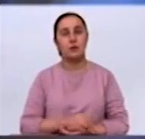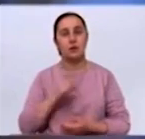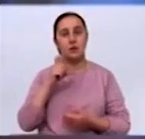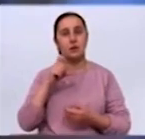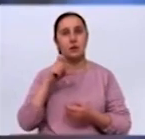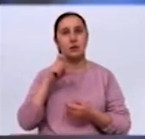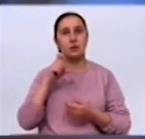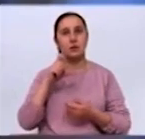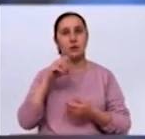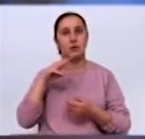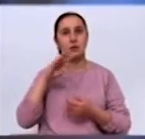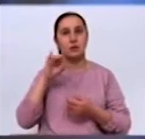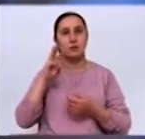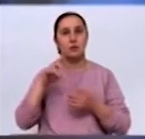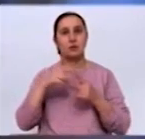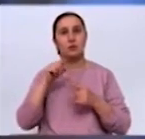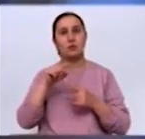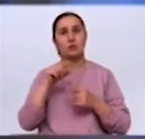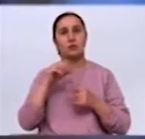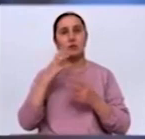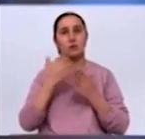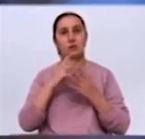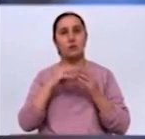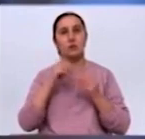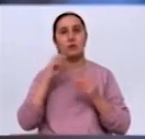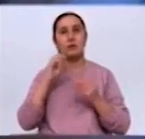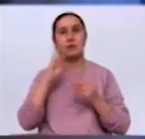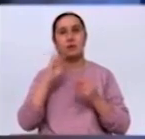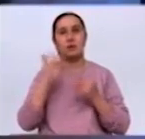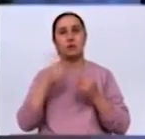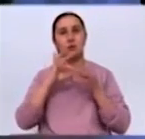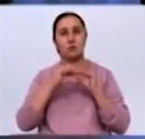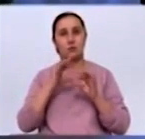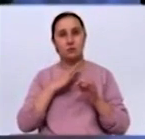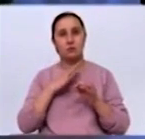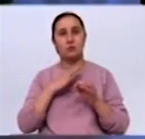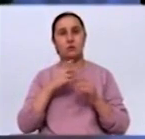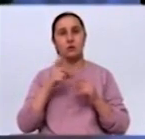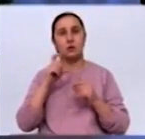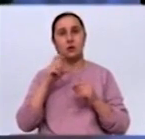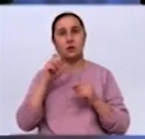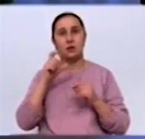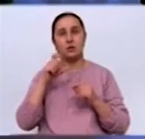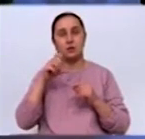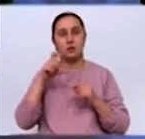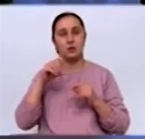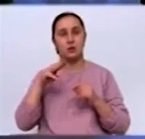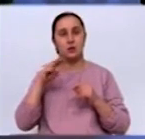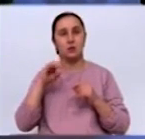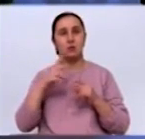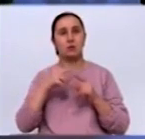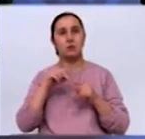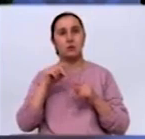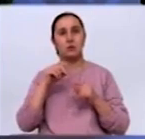HTML'ga to'xtalib o'tamiz. Dastlab veb saytlar yaratish uchun faqat HTML'dan foydalanilgan. Ya'ni HTML tilini yaxshi